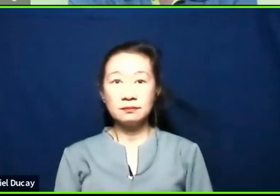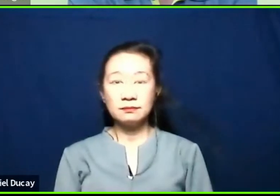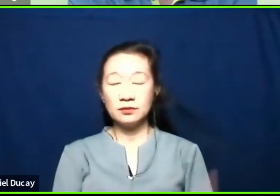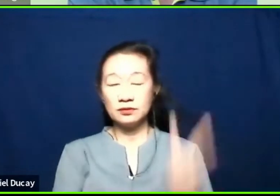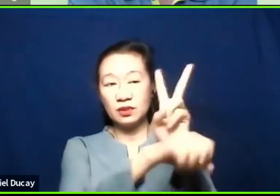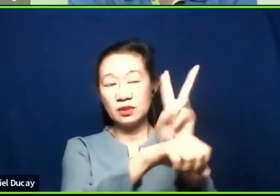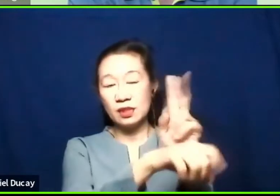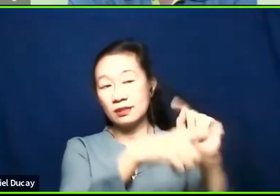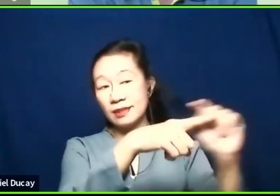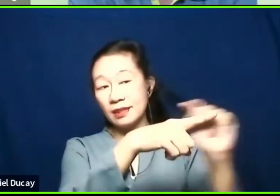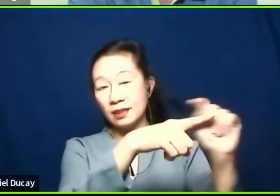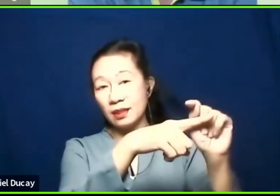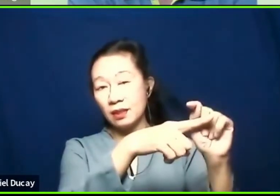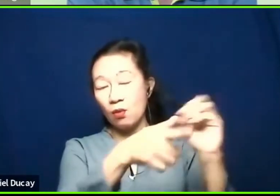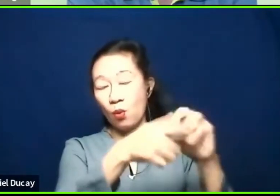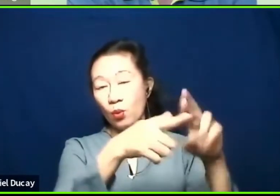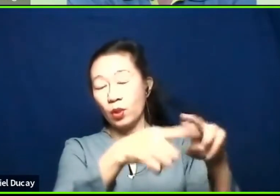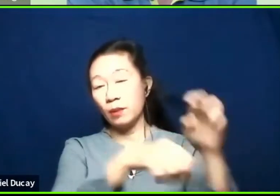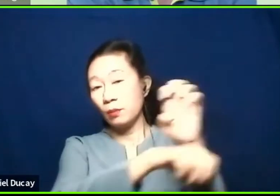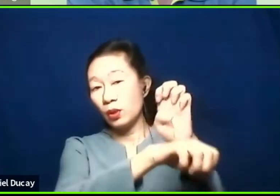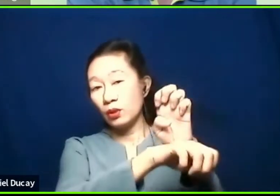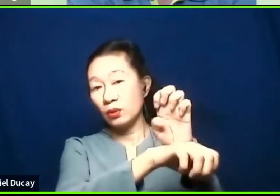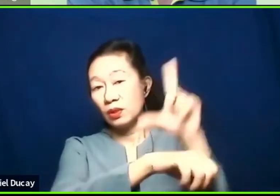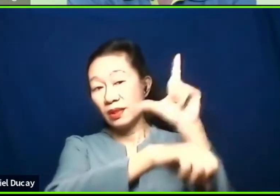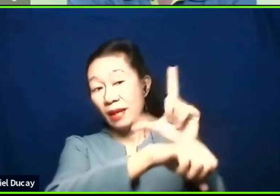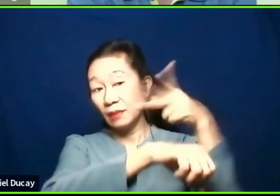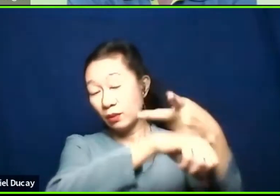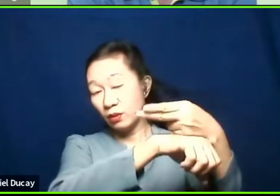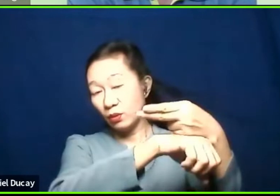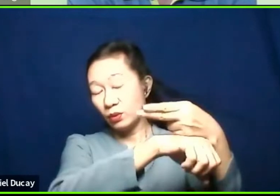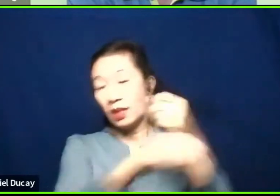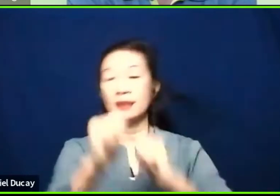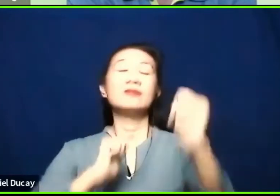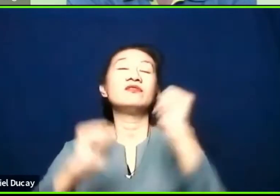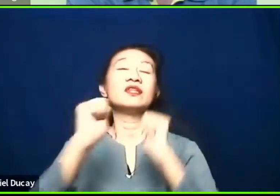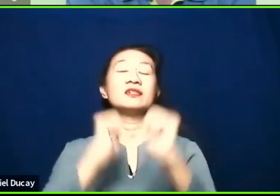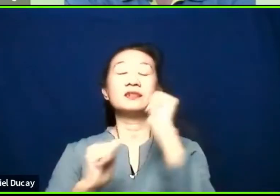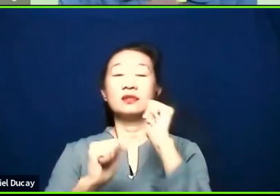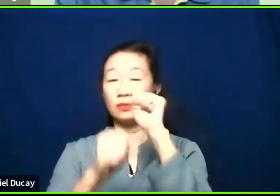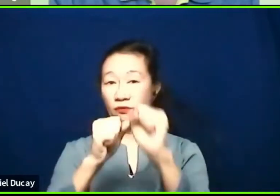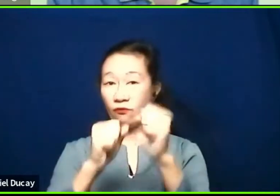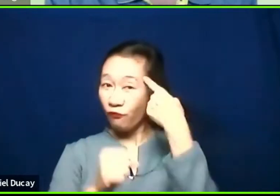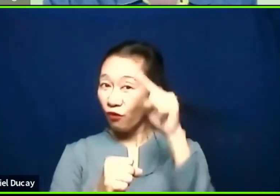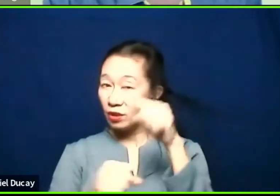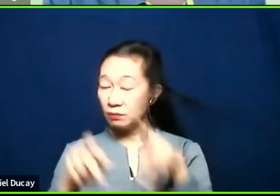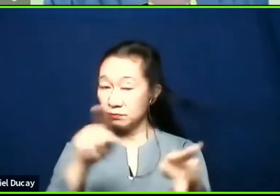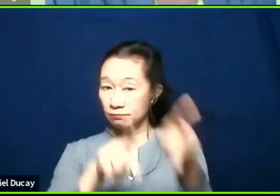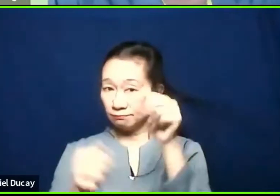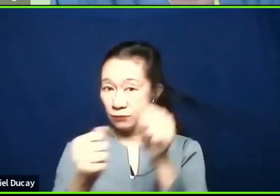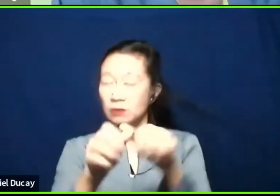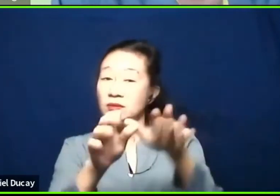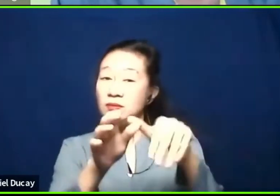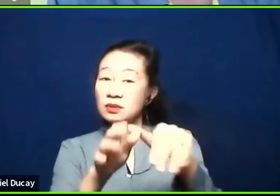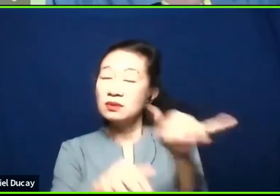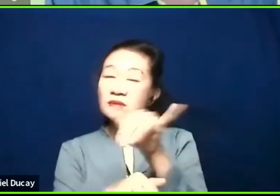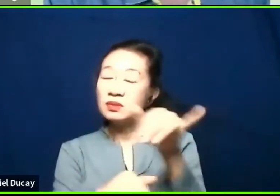vocational training or employment or livelihood activities para sa mga taong may kapansanan. Kasi katulad